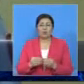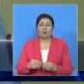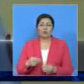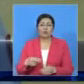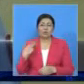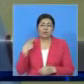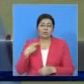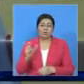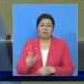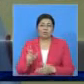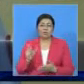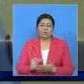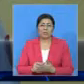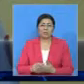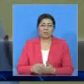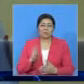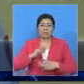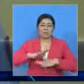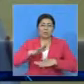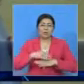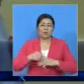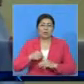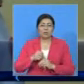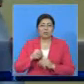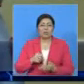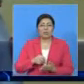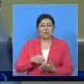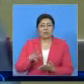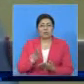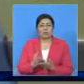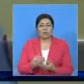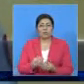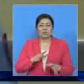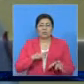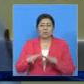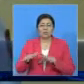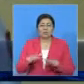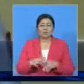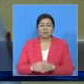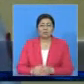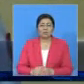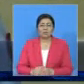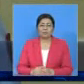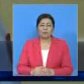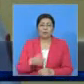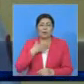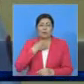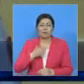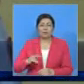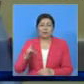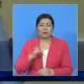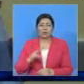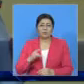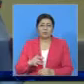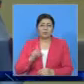сот қаулысымен әкімшілік жолмен ел аумағынан шығарылды. Сонымен қатар іс-шара барысында Мартөк ауданы аумағында